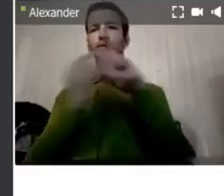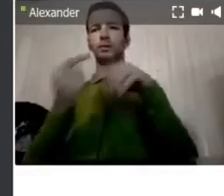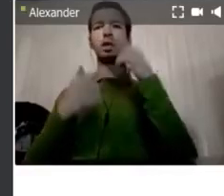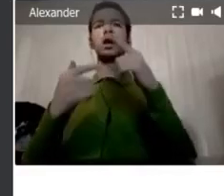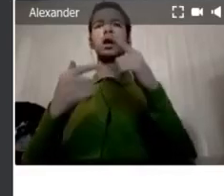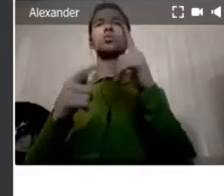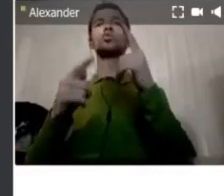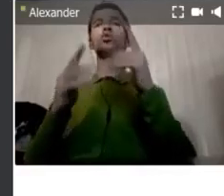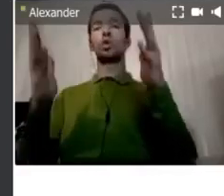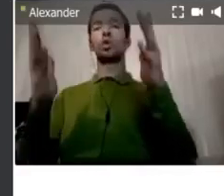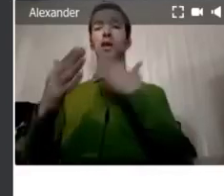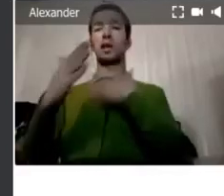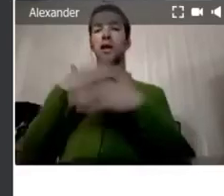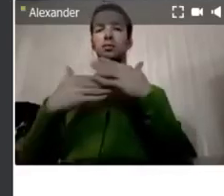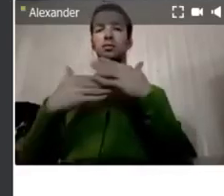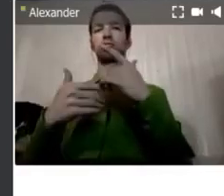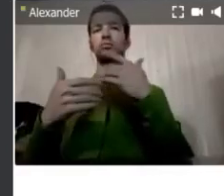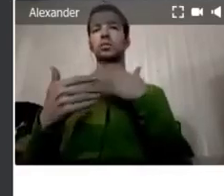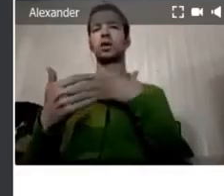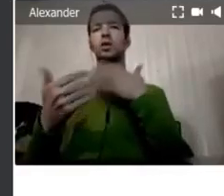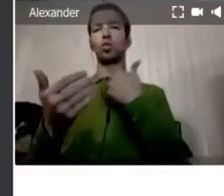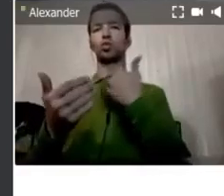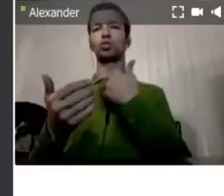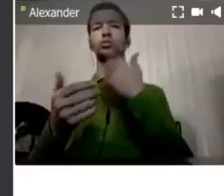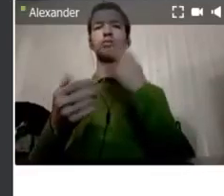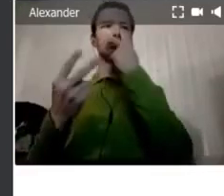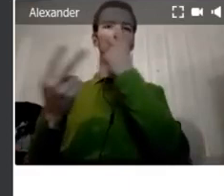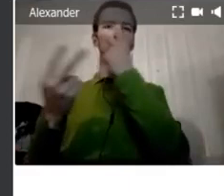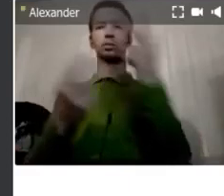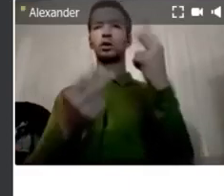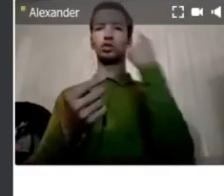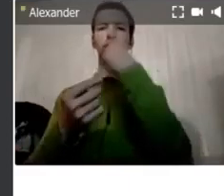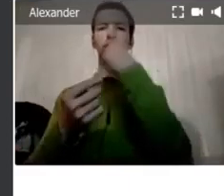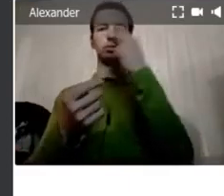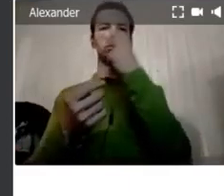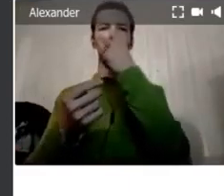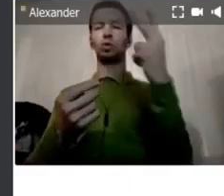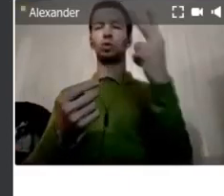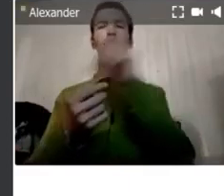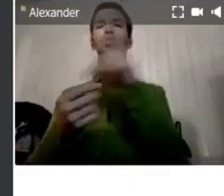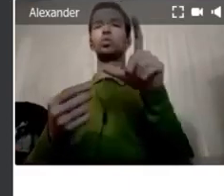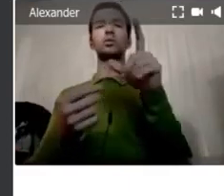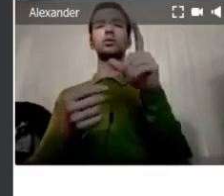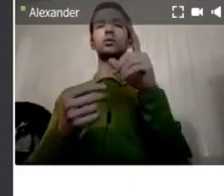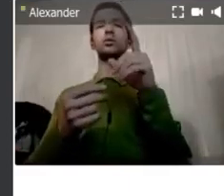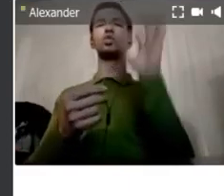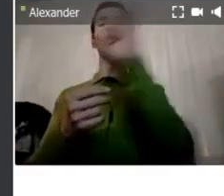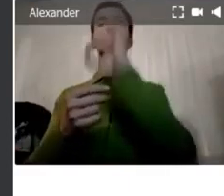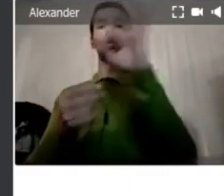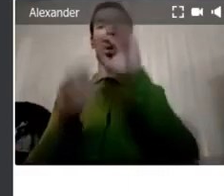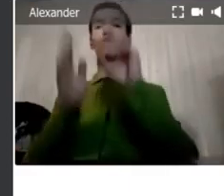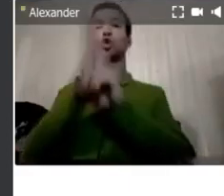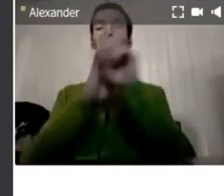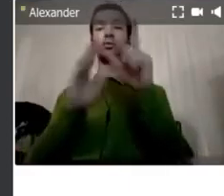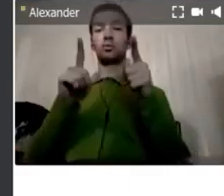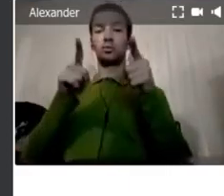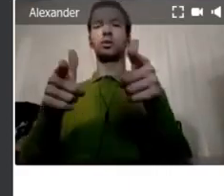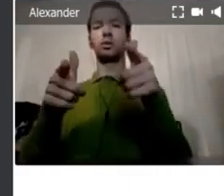этом я закончу, уважаемые коллеги. Сейчас выступит Олег Ульянов. Давайте поддержим